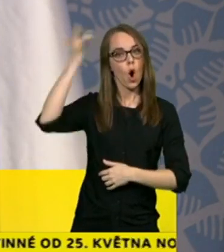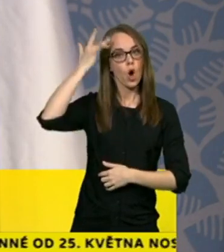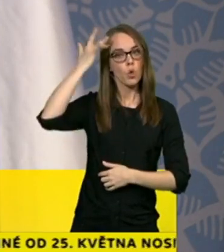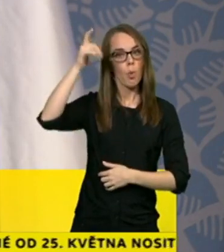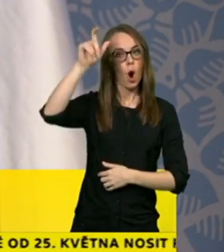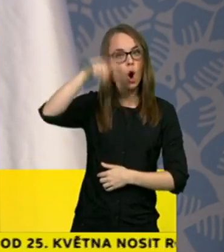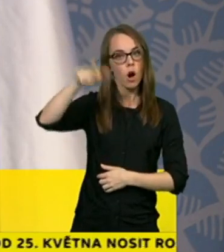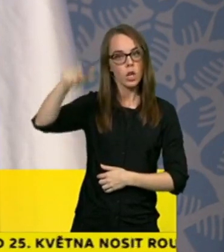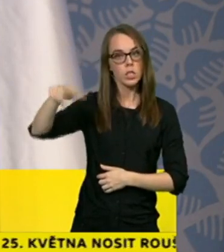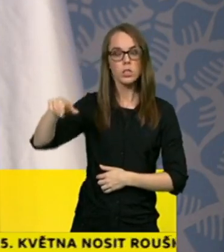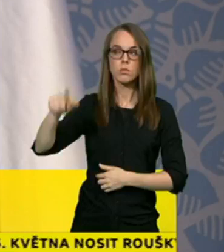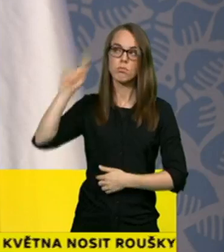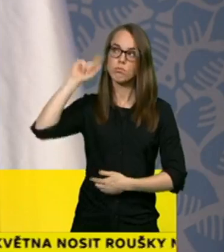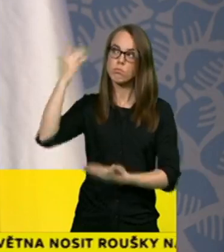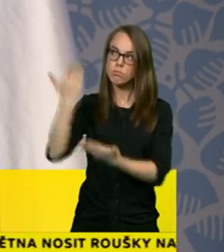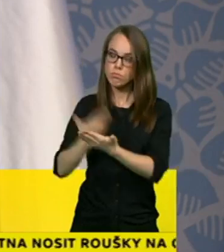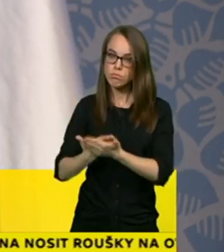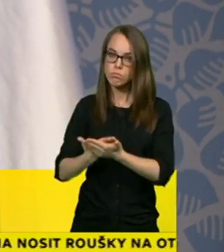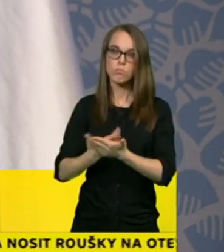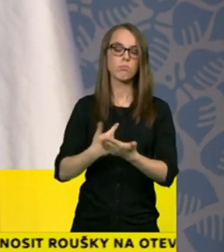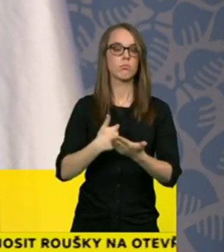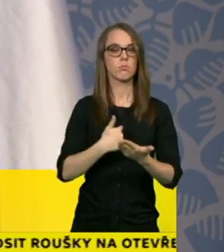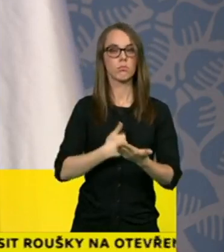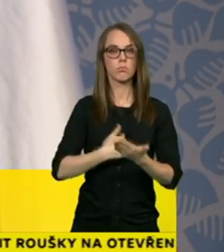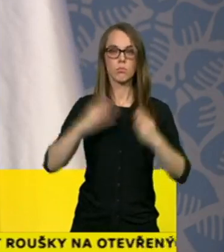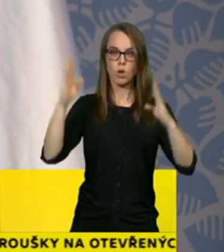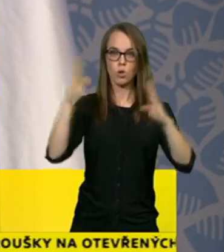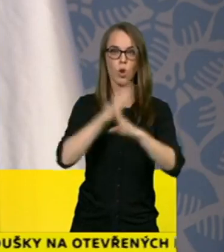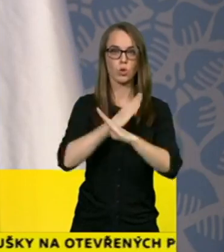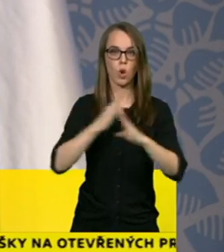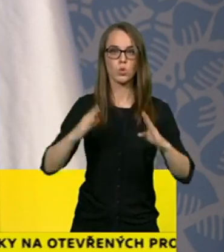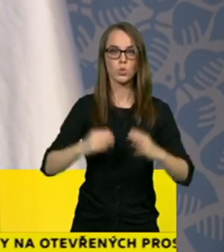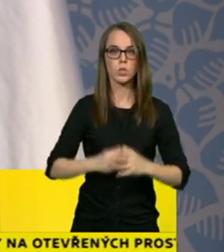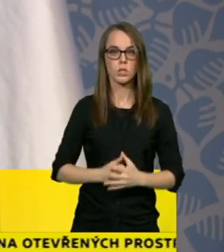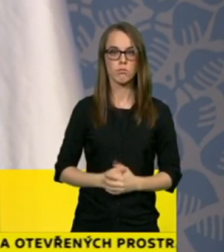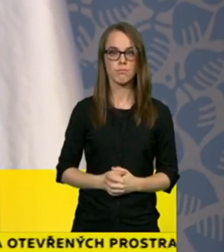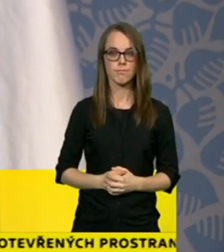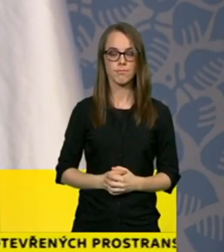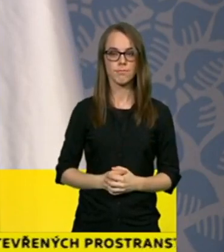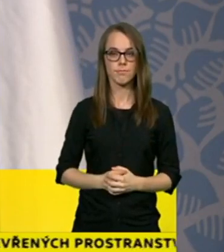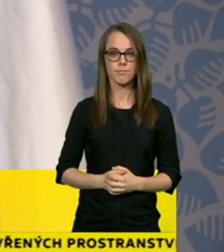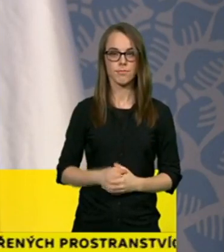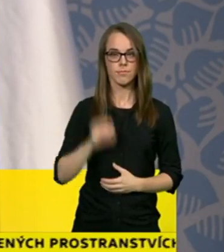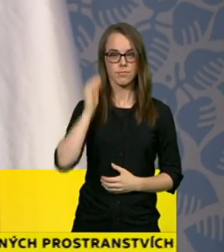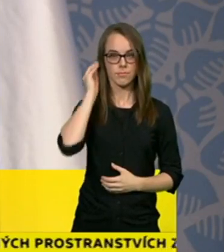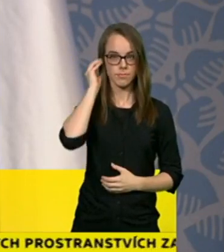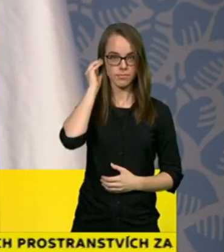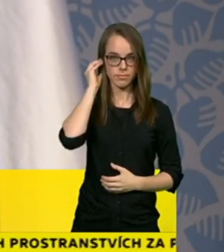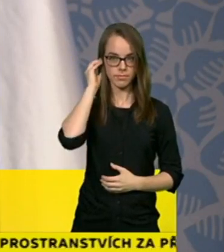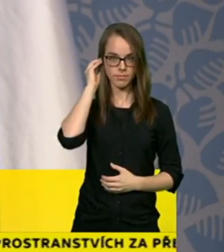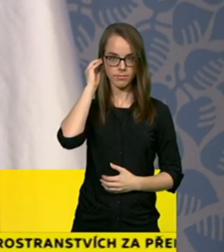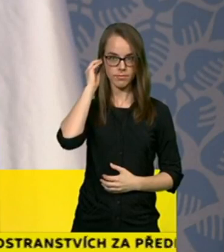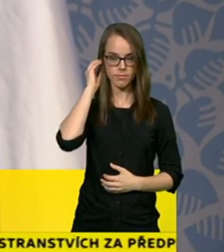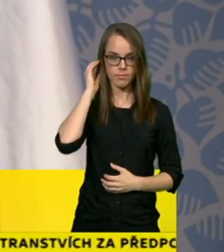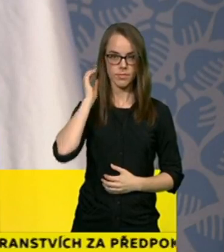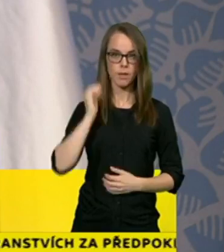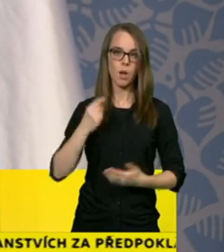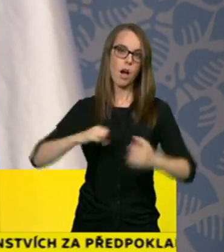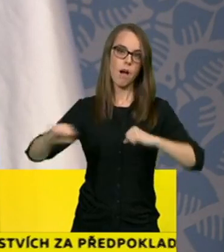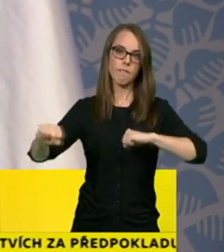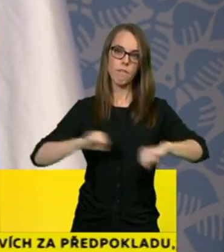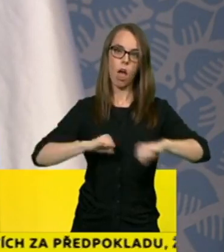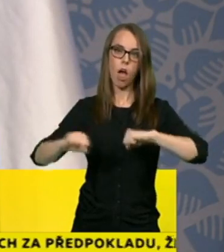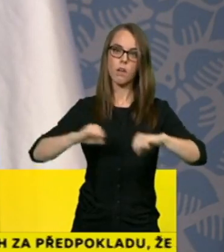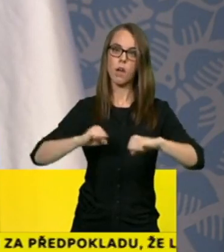jejich názor, o jejich stanovisko, a toto stanovisko tedy oni takto prezentovali a vláda nyní ho vzala na